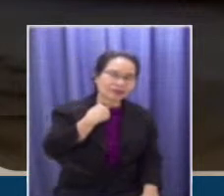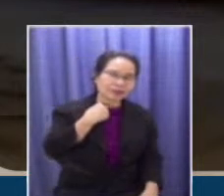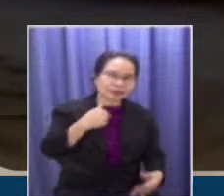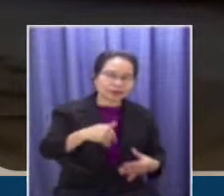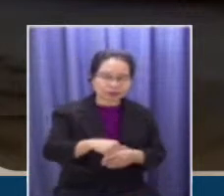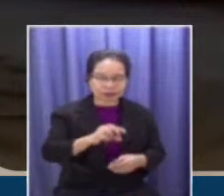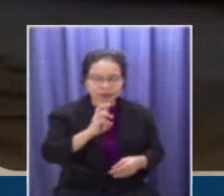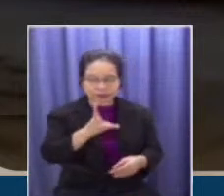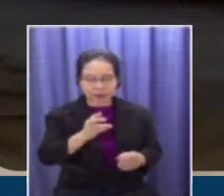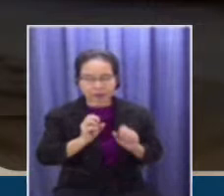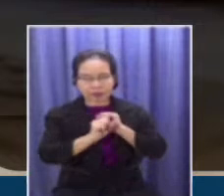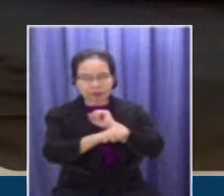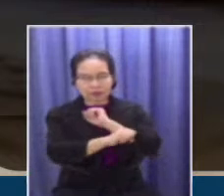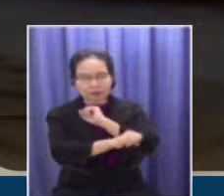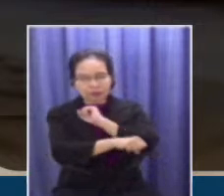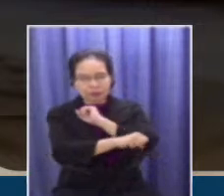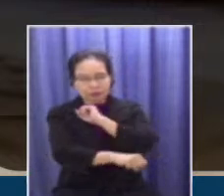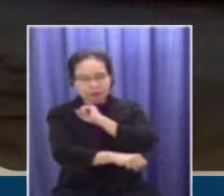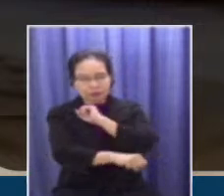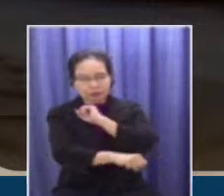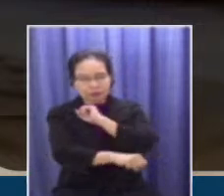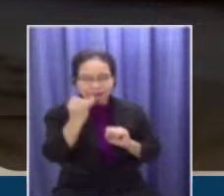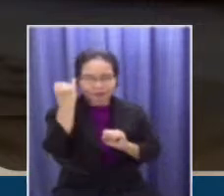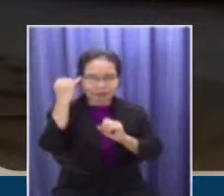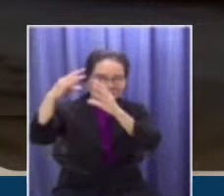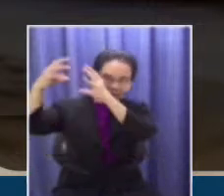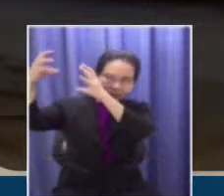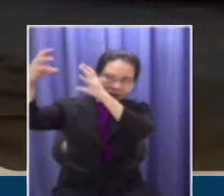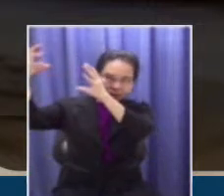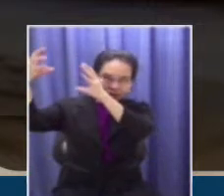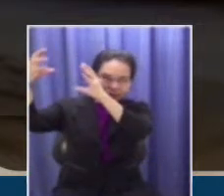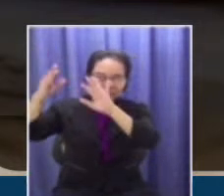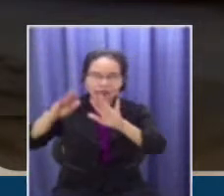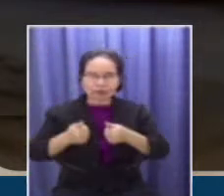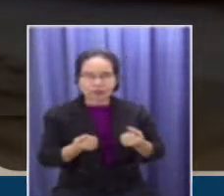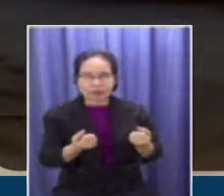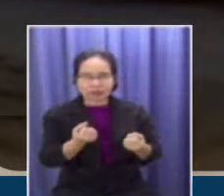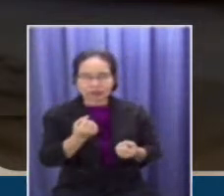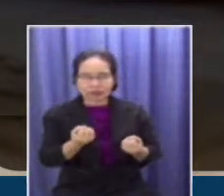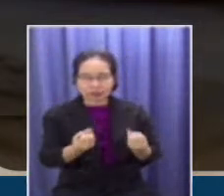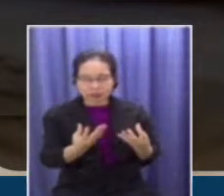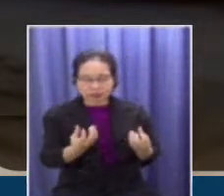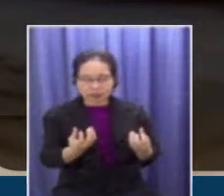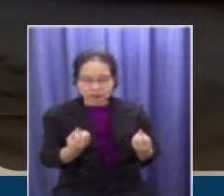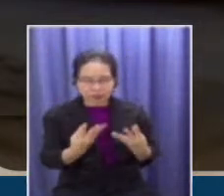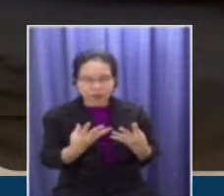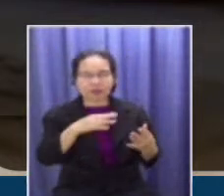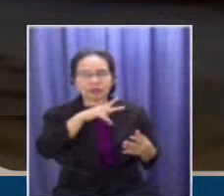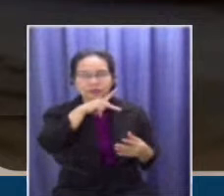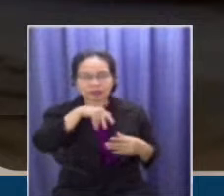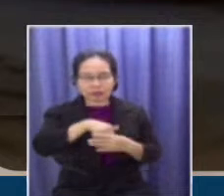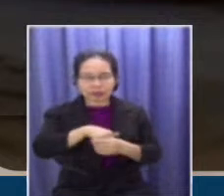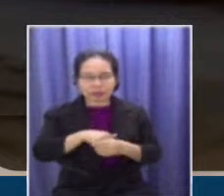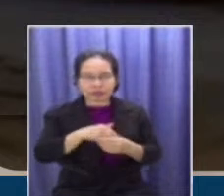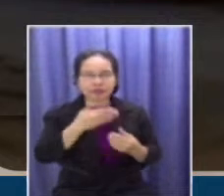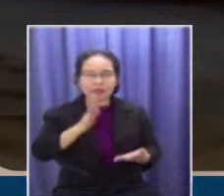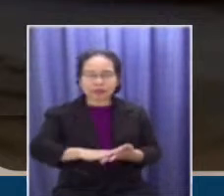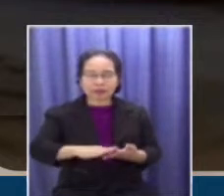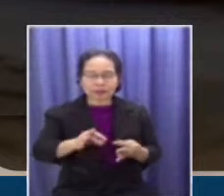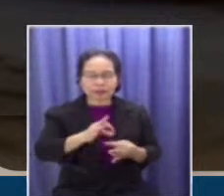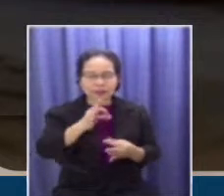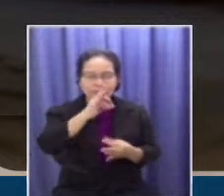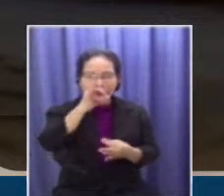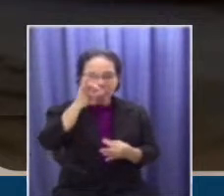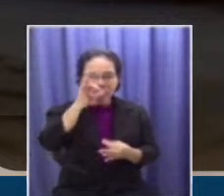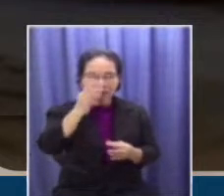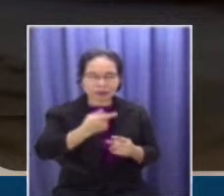ahomane a wɔfiri wɔ nipa baako pɛ mu abra Awurade Yesu Kristo apam ahomane ne firi saa wɔ nipa no